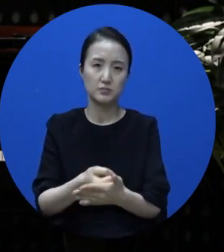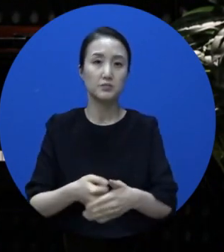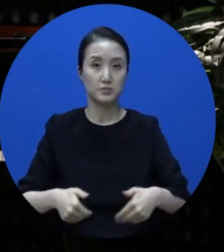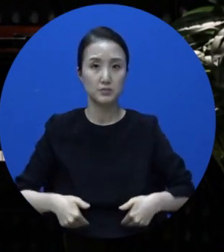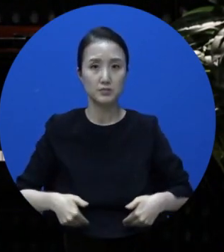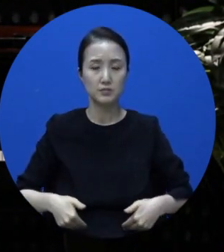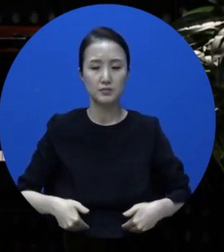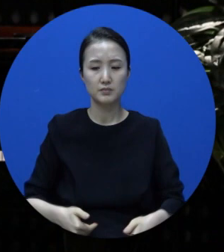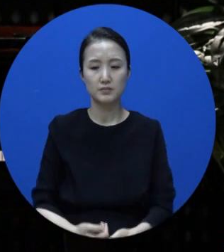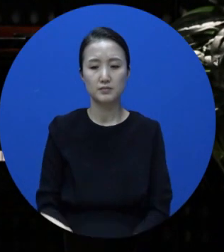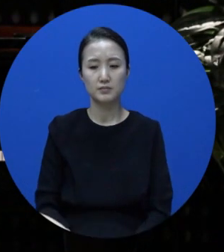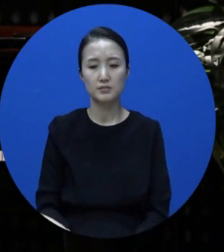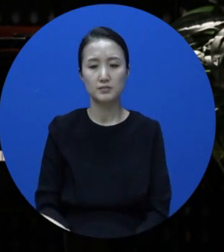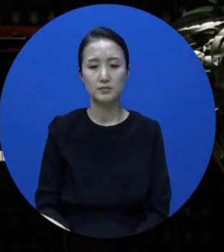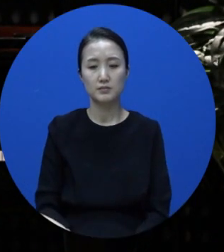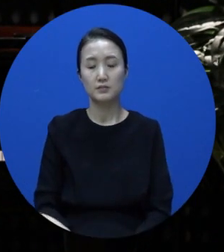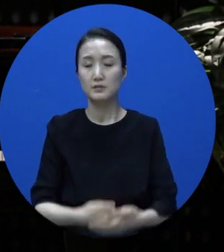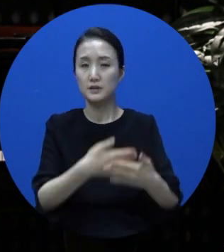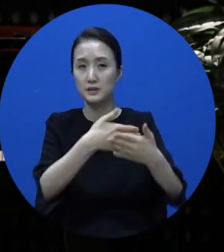기조를 만들어야겠지